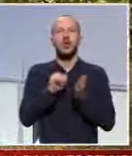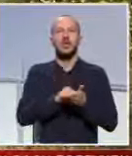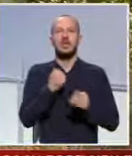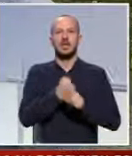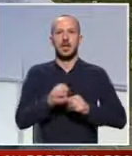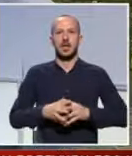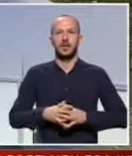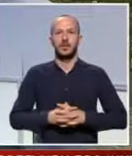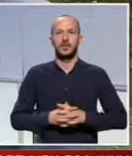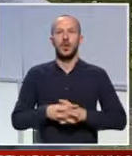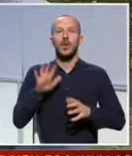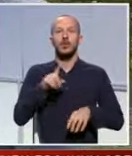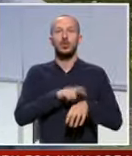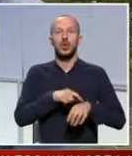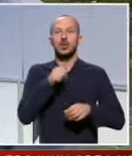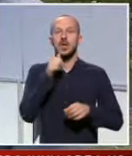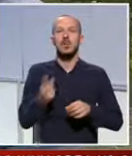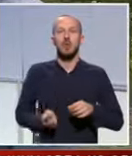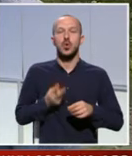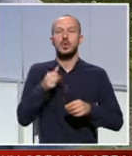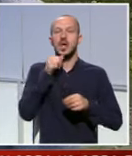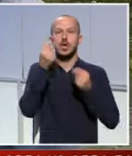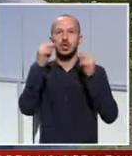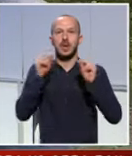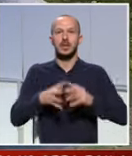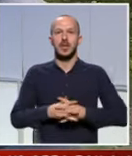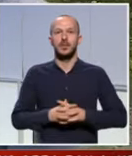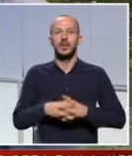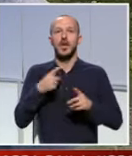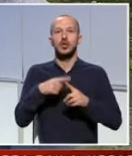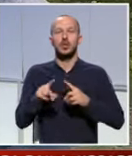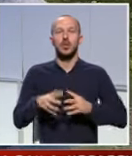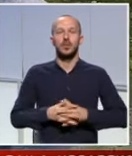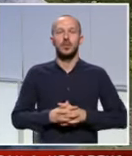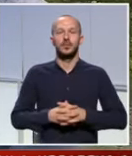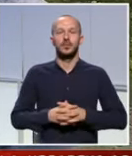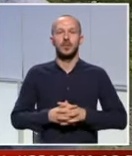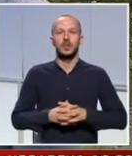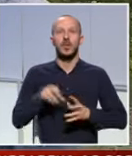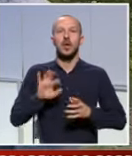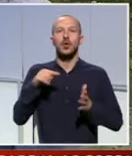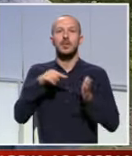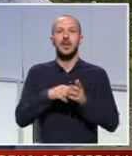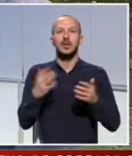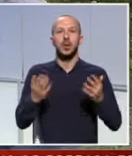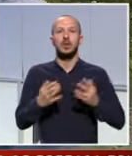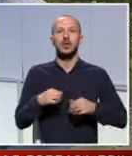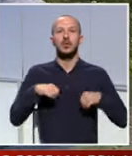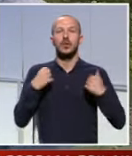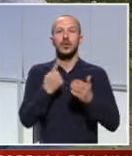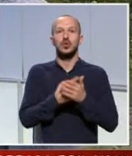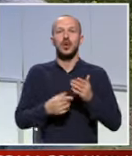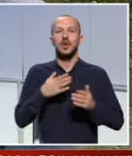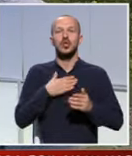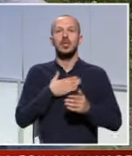zadatak. Ovo su trenuci i ponosa i časti, s obzirom na to da je ovo mjesto gdje su život izgubili